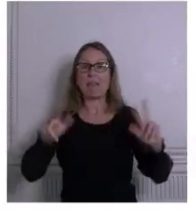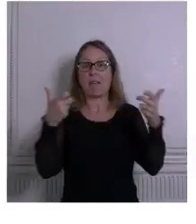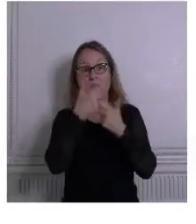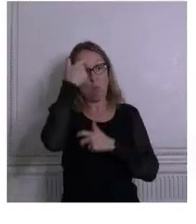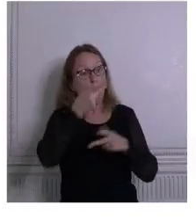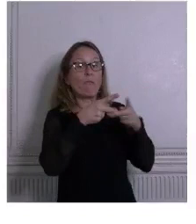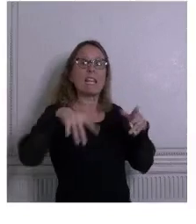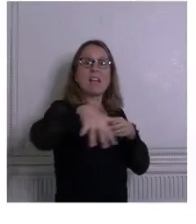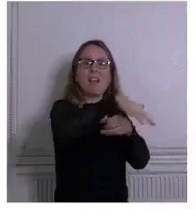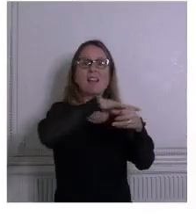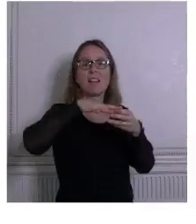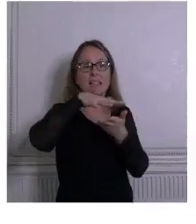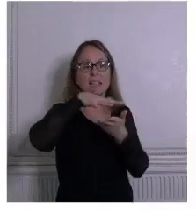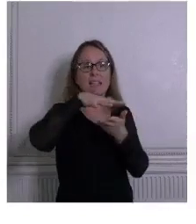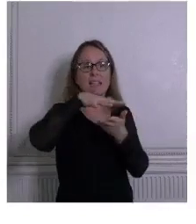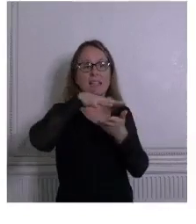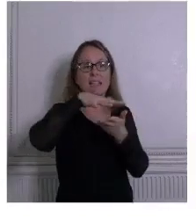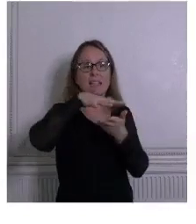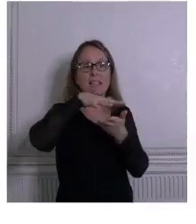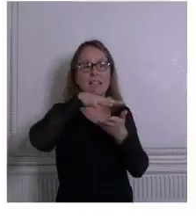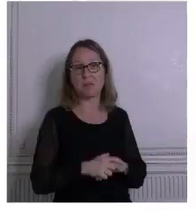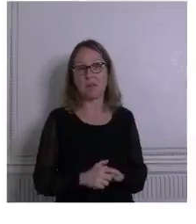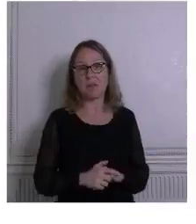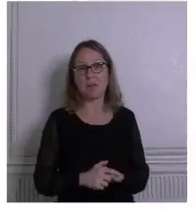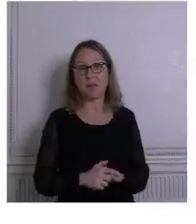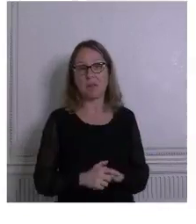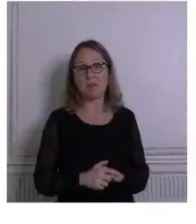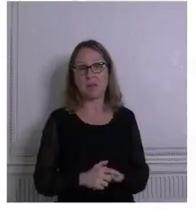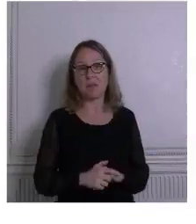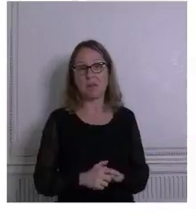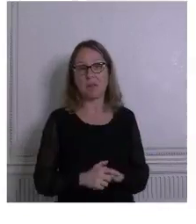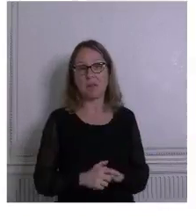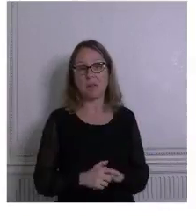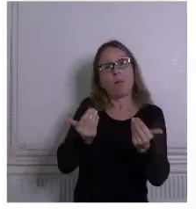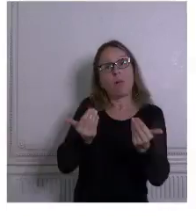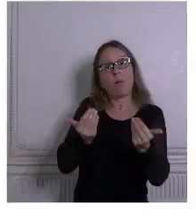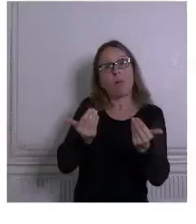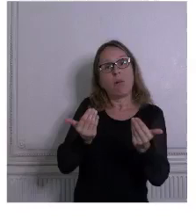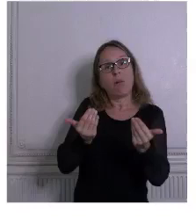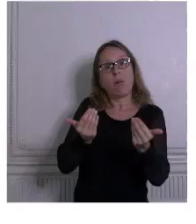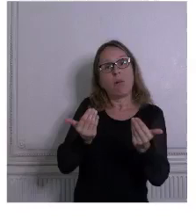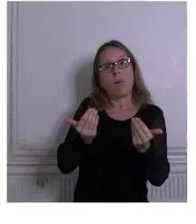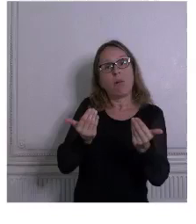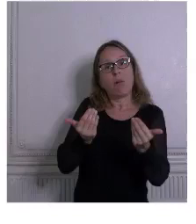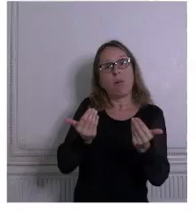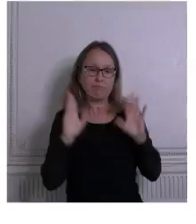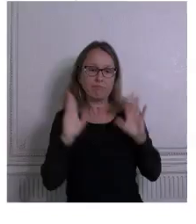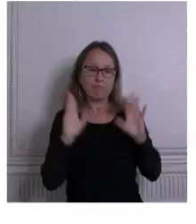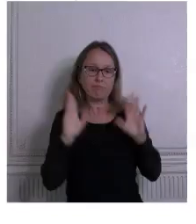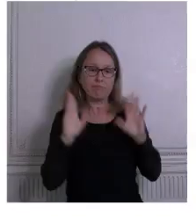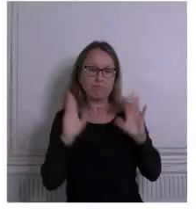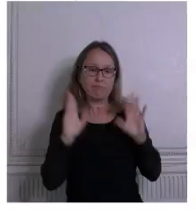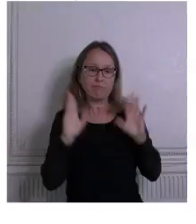ce sont les librairies Georges qui nous fournissent. C'est un exemple très concret et que l'on va essayer d'étendre, et en plus qui fera du bien à